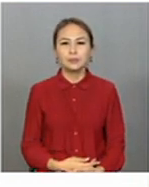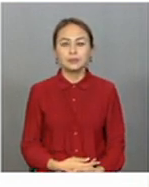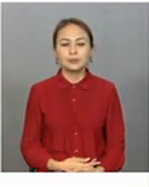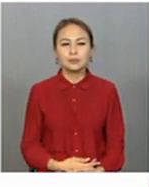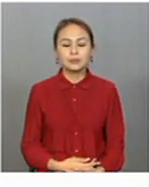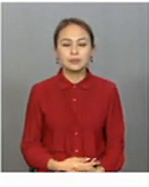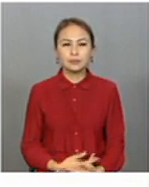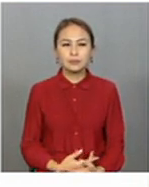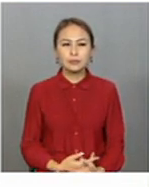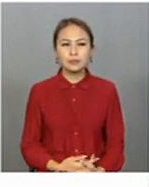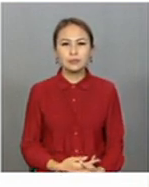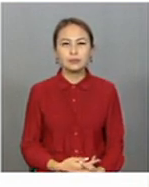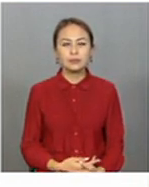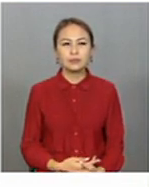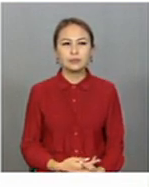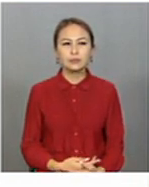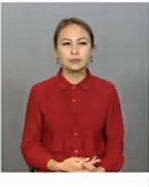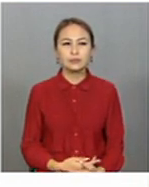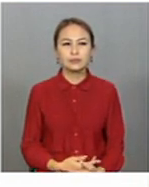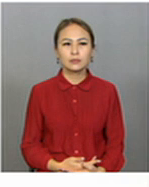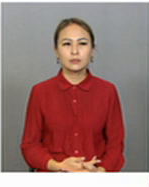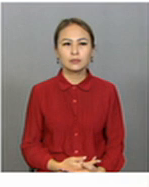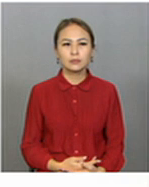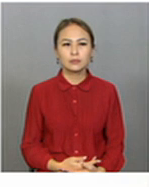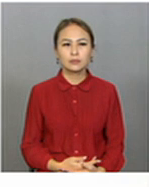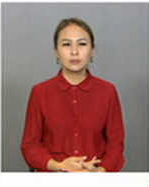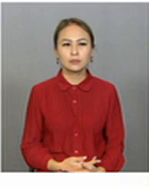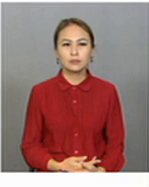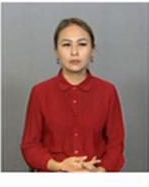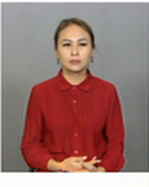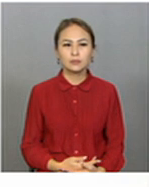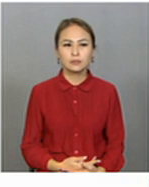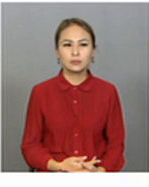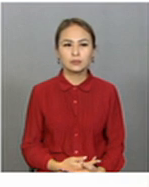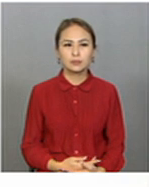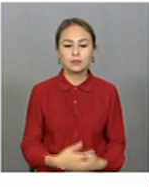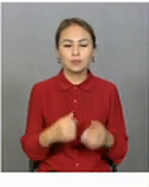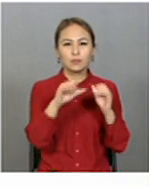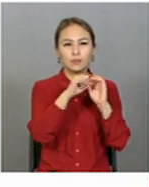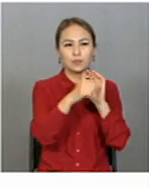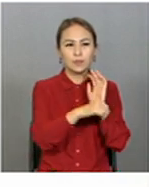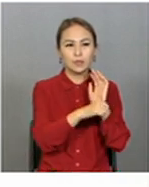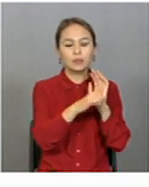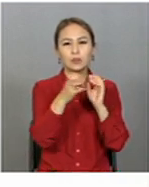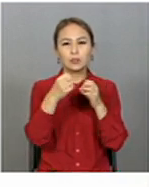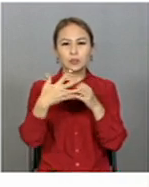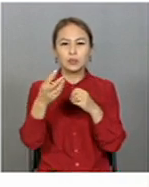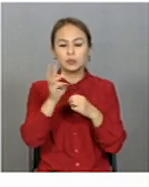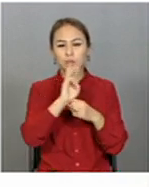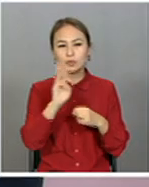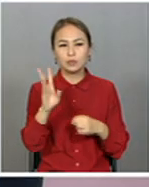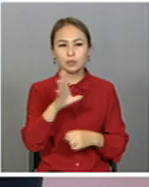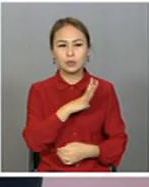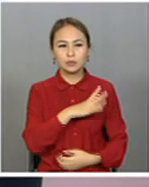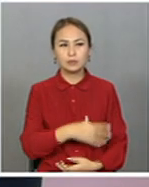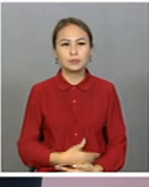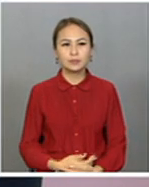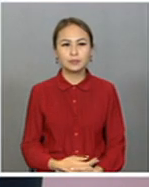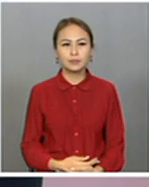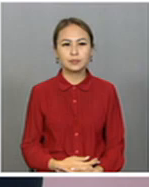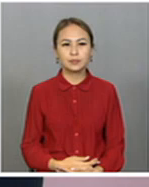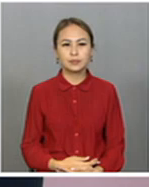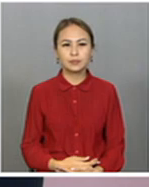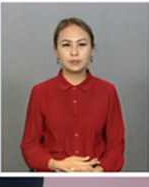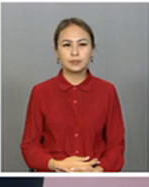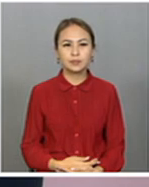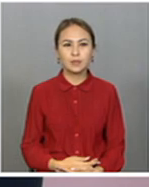азайтқанда 15 минут болады. Сонымен 16 сағат 15 минут болды. Балалар,